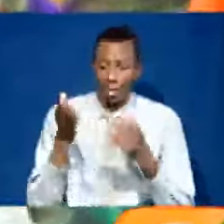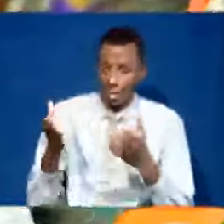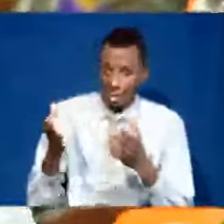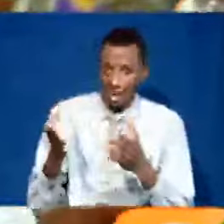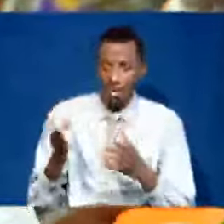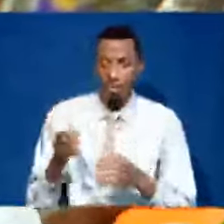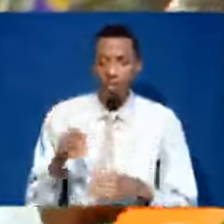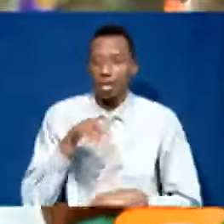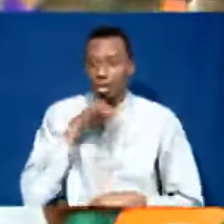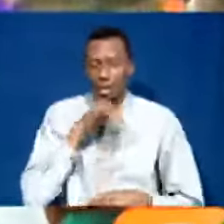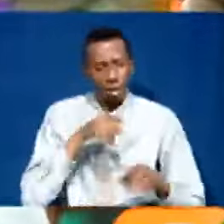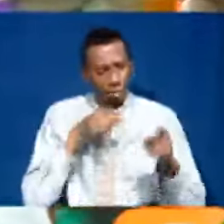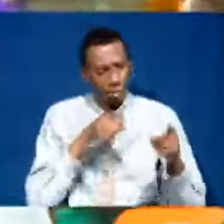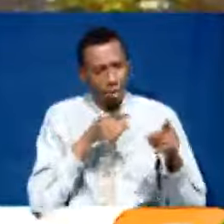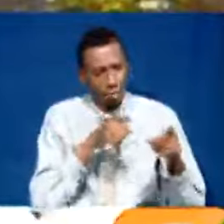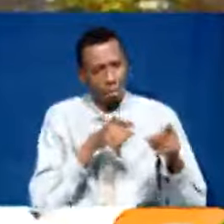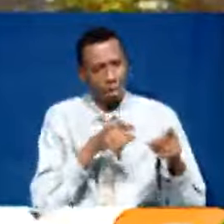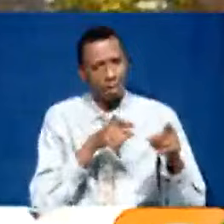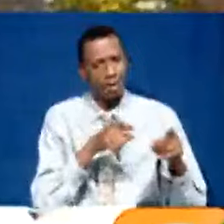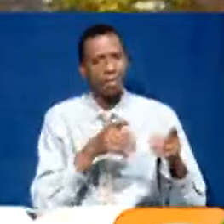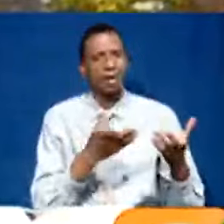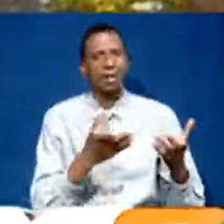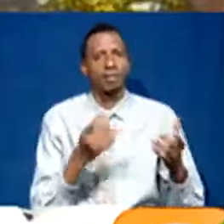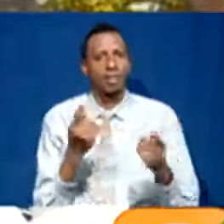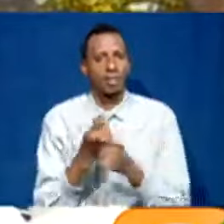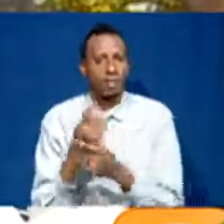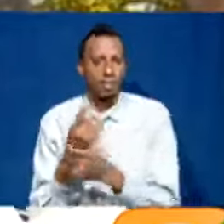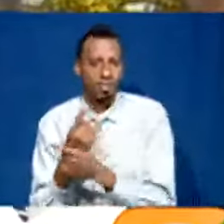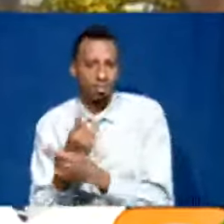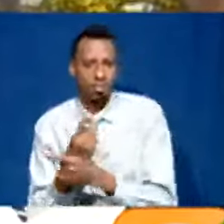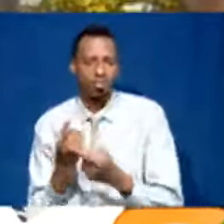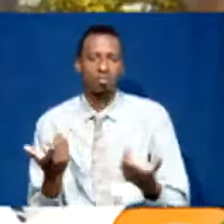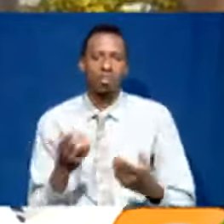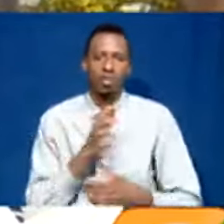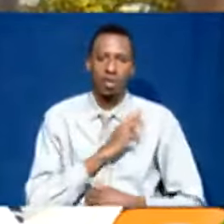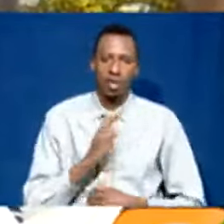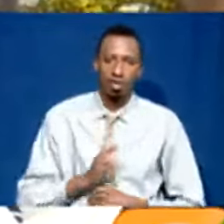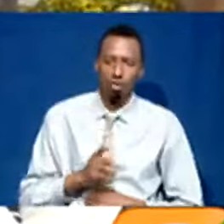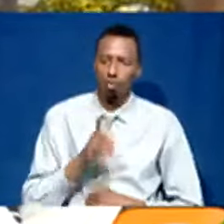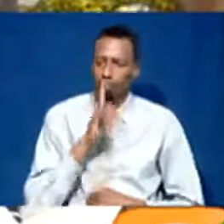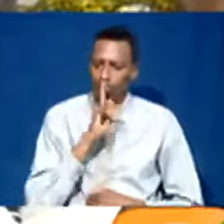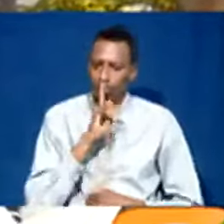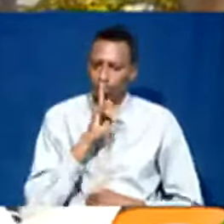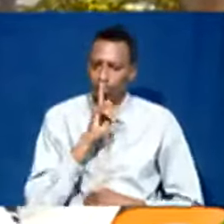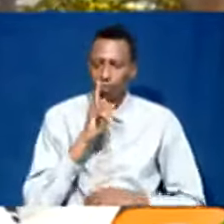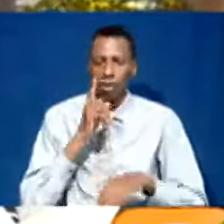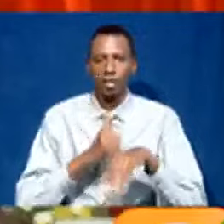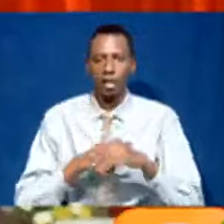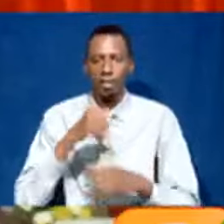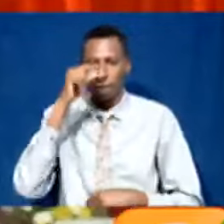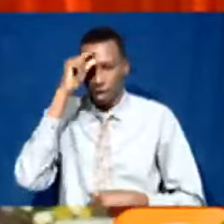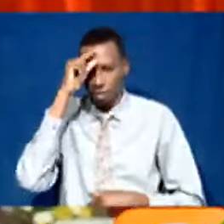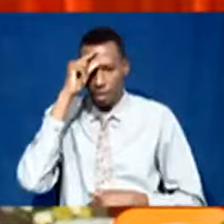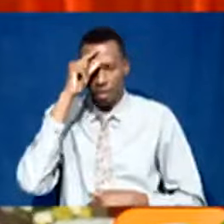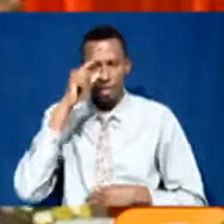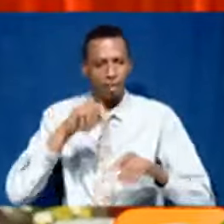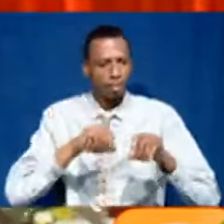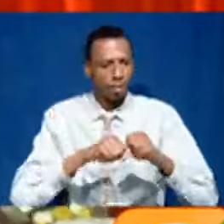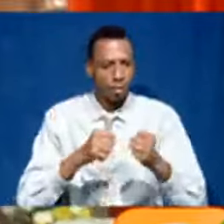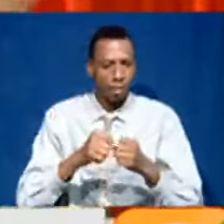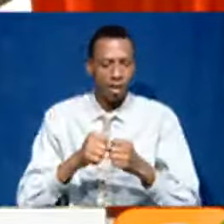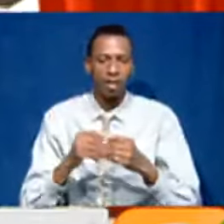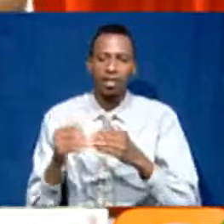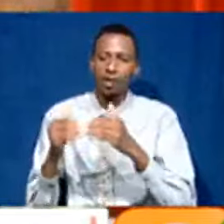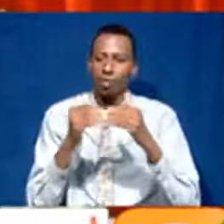alikosoa dhehebu mbalimbali za dini kwa kukaa kimya serikali inapoendelea kuhujumu demokrasia nchini. I am